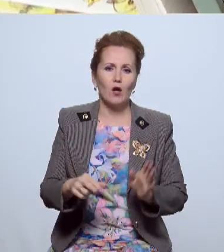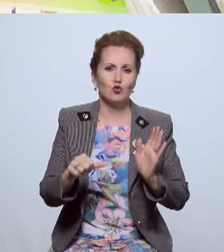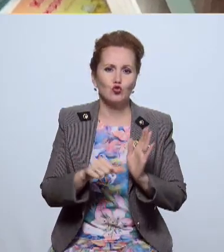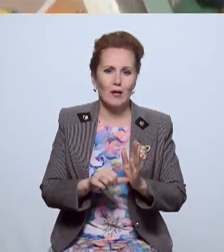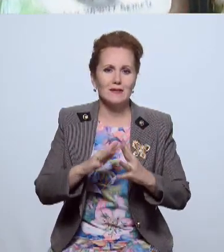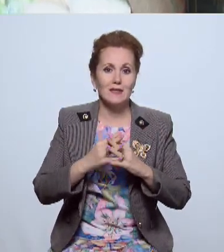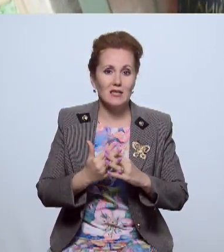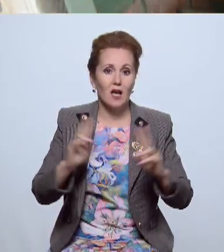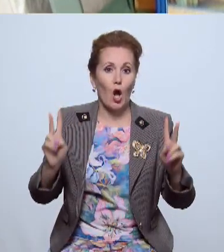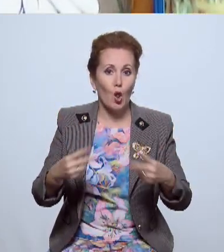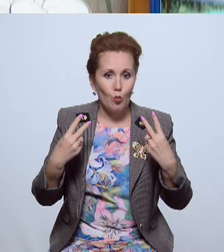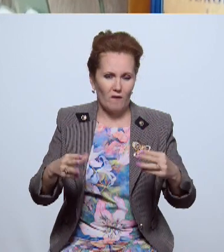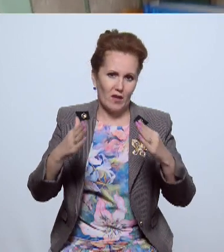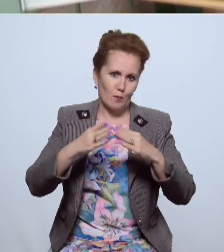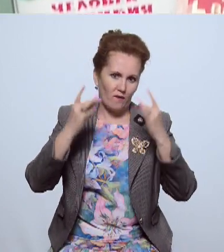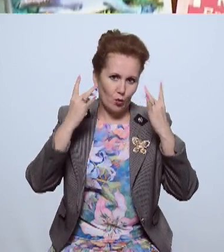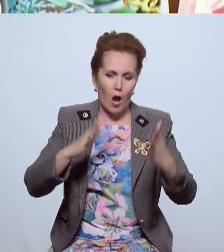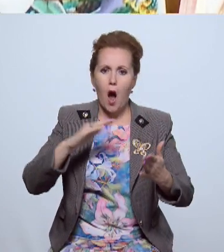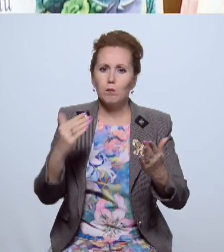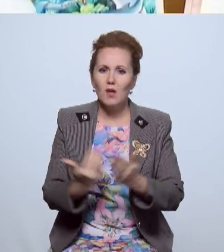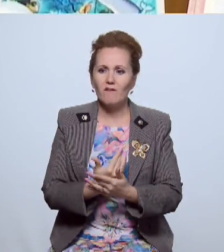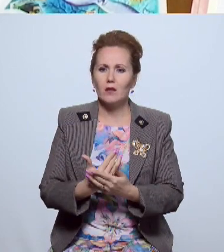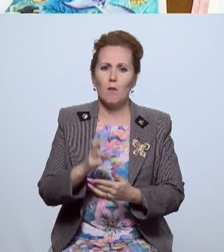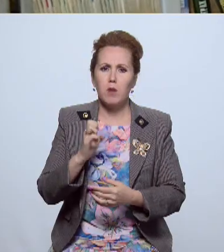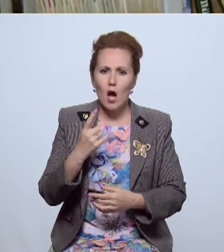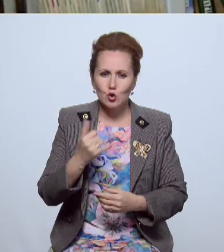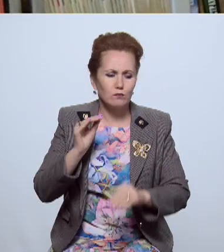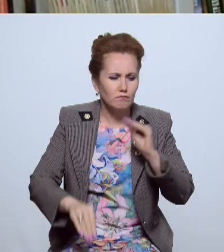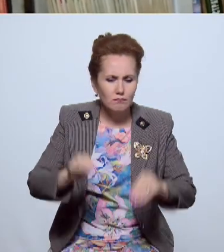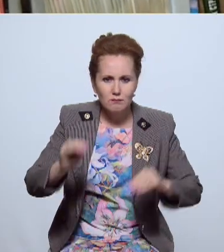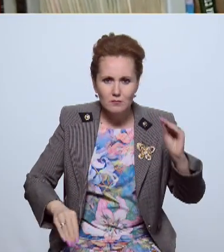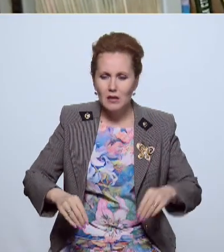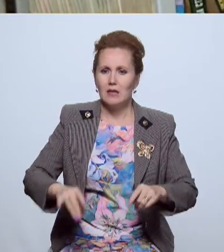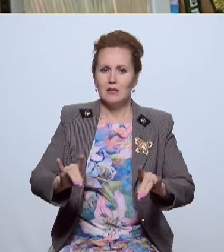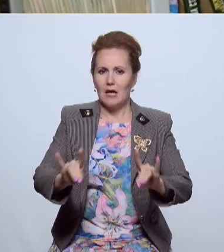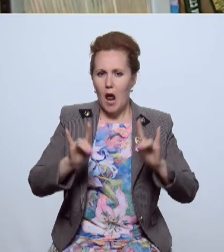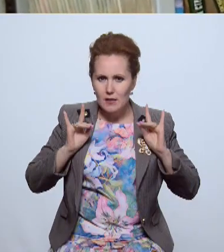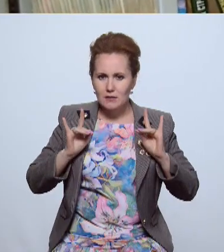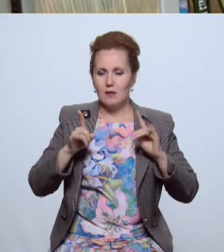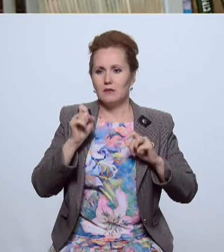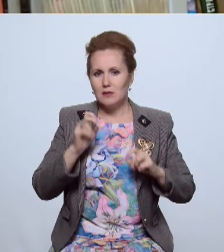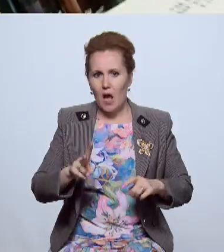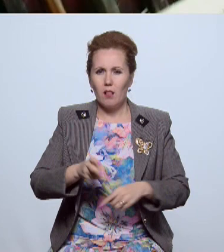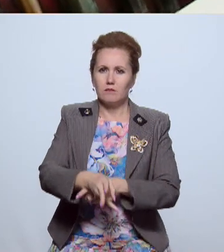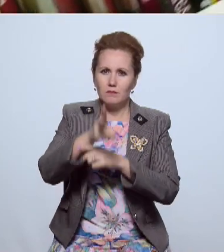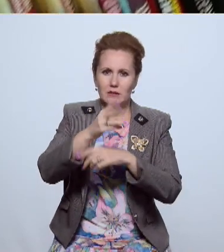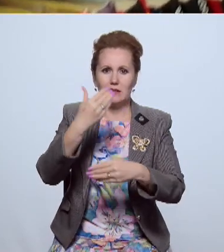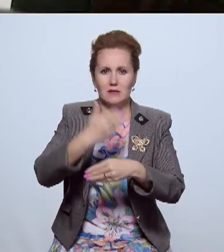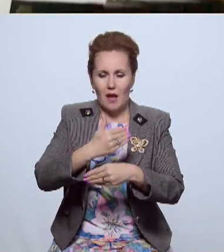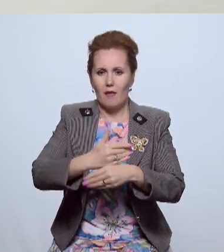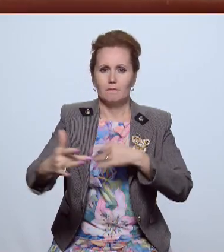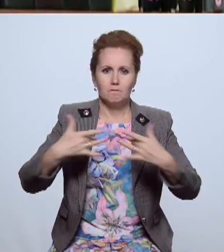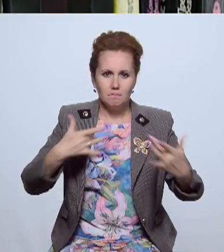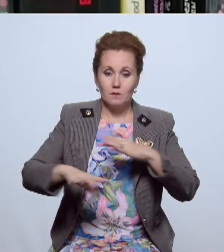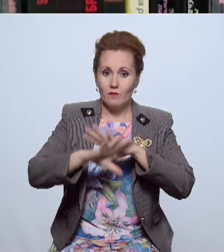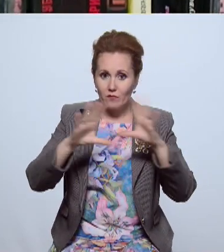домов культуры. Кроме того, обновят материально-техническую базу, закупят кресла для залов, световое оборудование для сцены, а также костюмы для артистов.